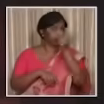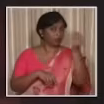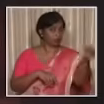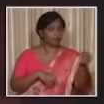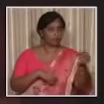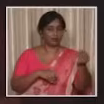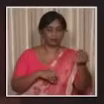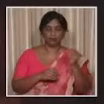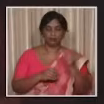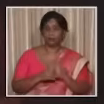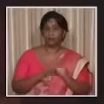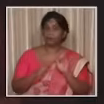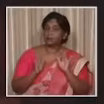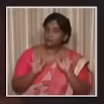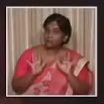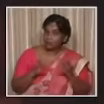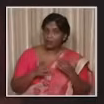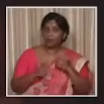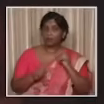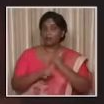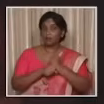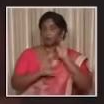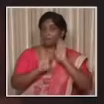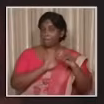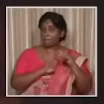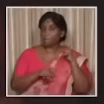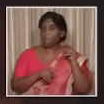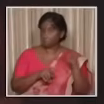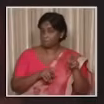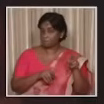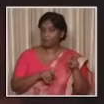දෙන්න බැරි වෙලාවත් රාජ්‍ය පාර්ශ්වයට